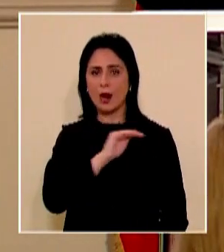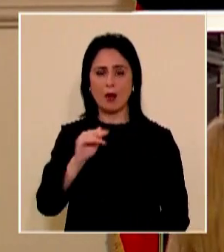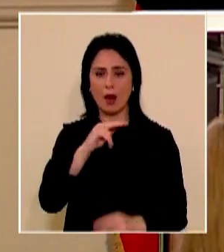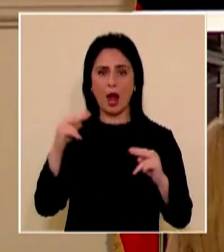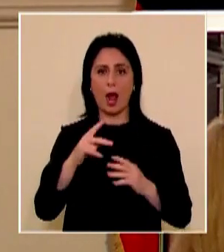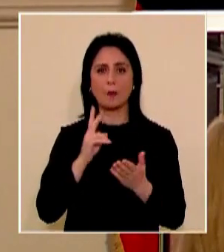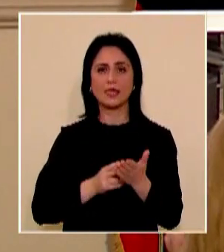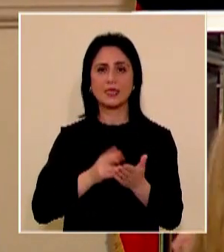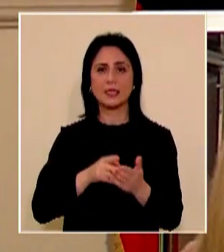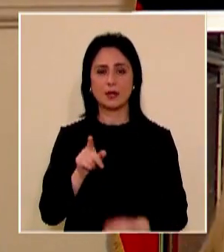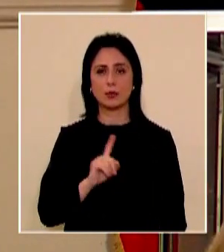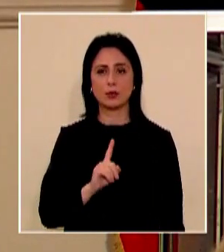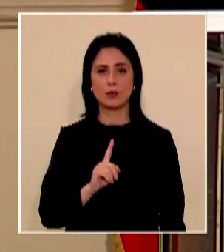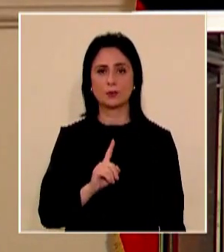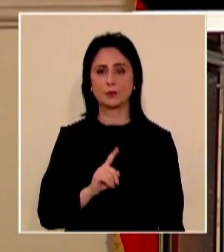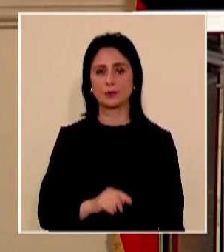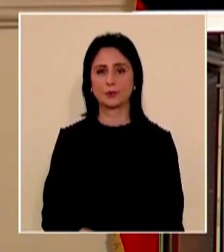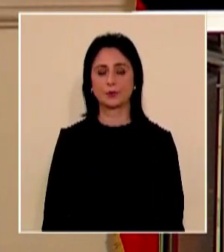potwierdzające, że